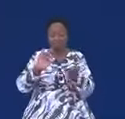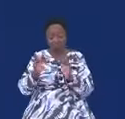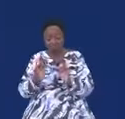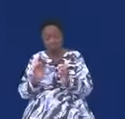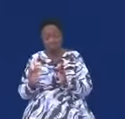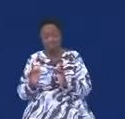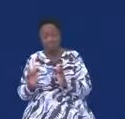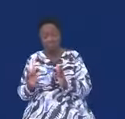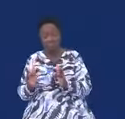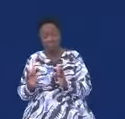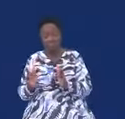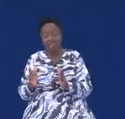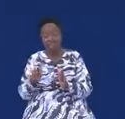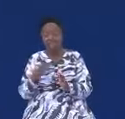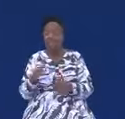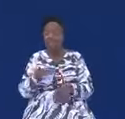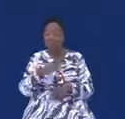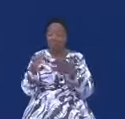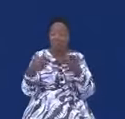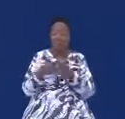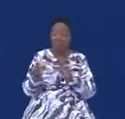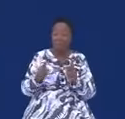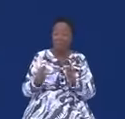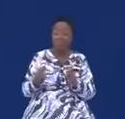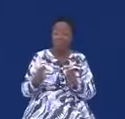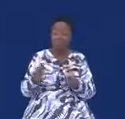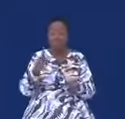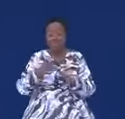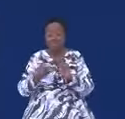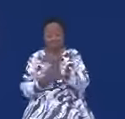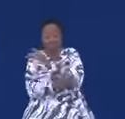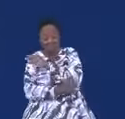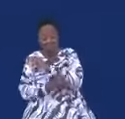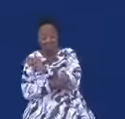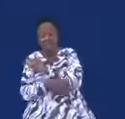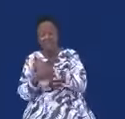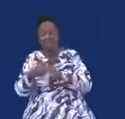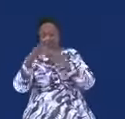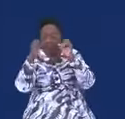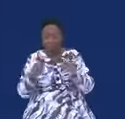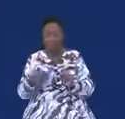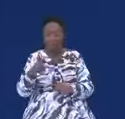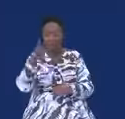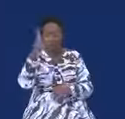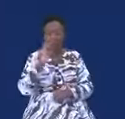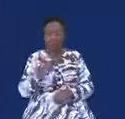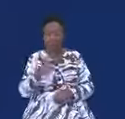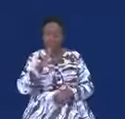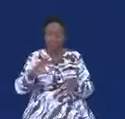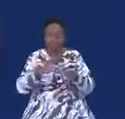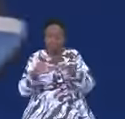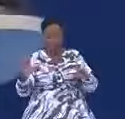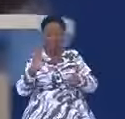ligne la puissance de dieu sera libéré sur vous maintenant